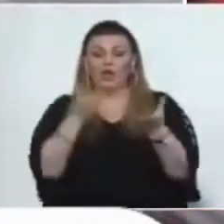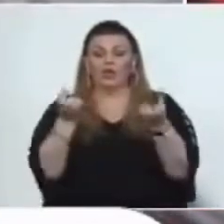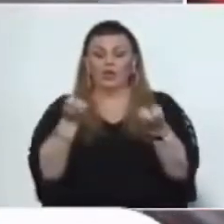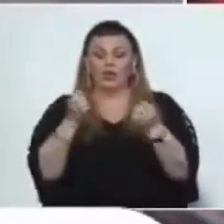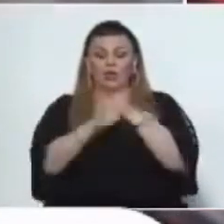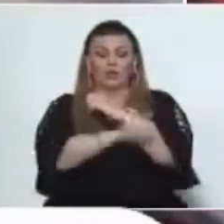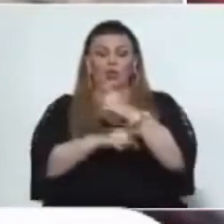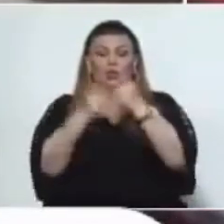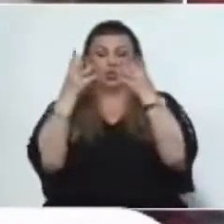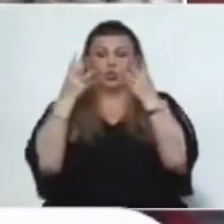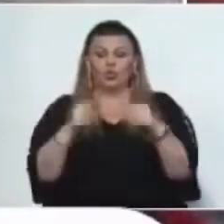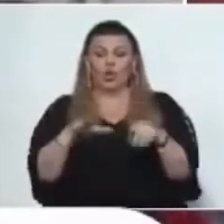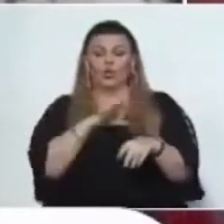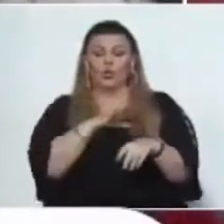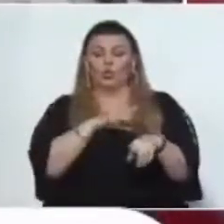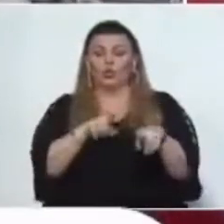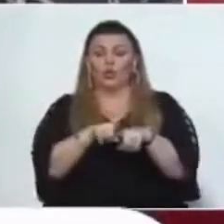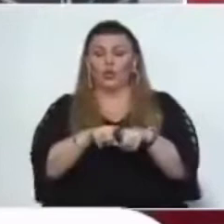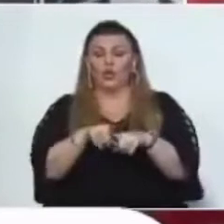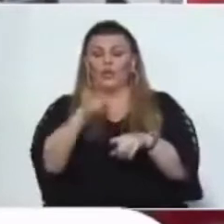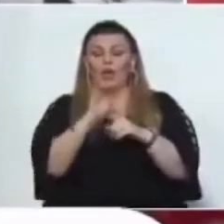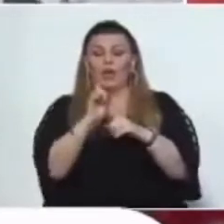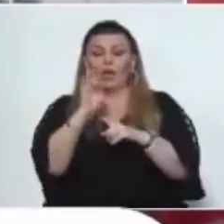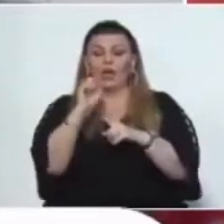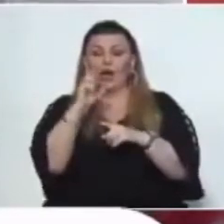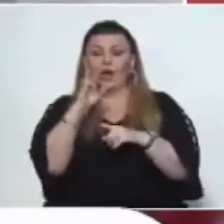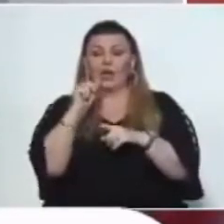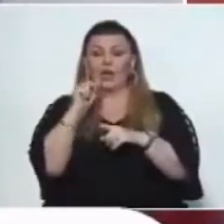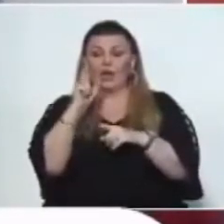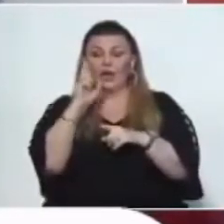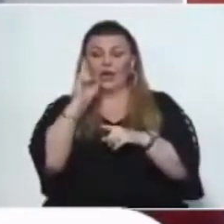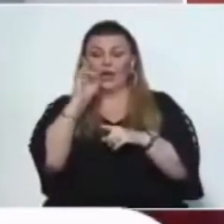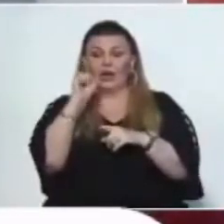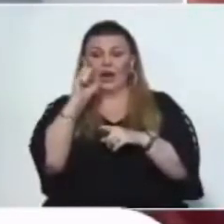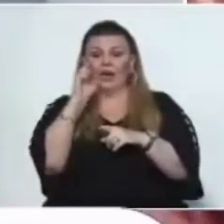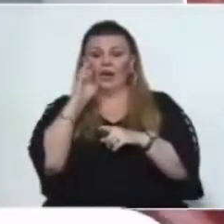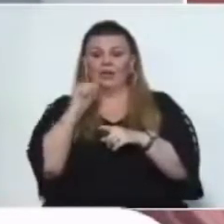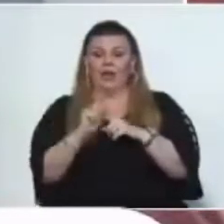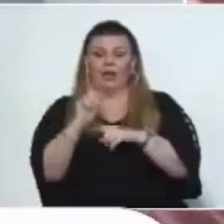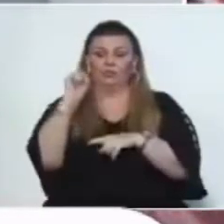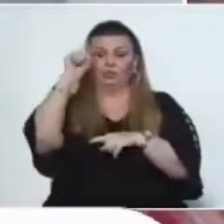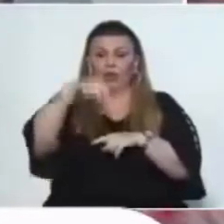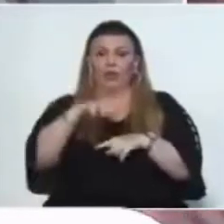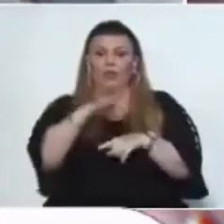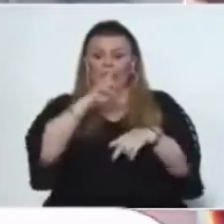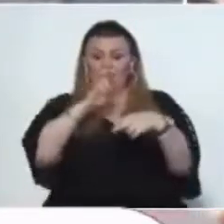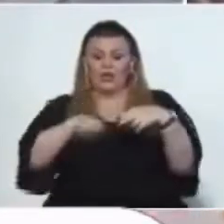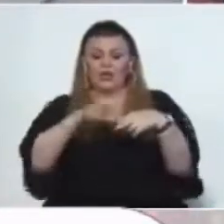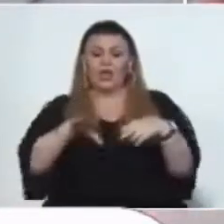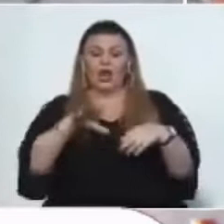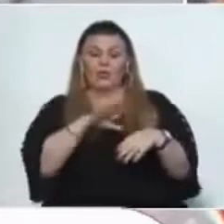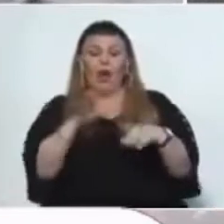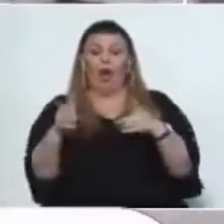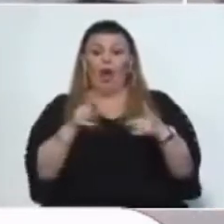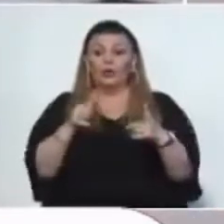son günlərdə olduğu kimi bu gündə raket atəşinə məruz qalıb, orada da itkilər qeydə alınıbdır və